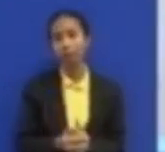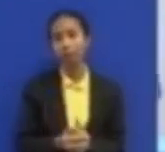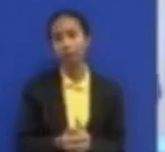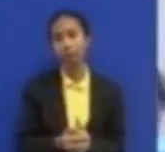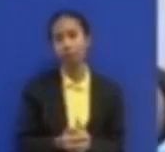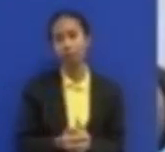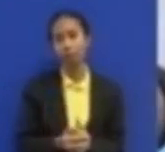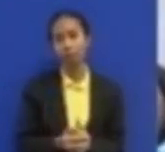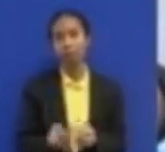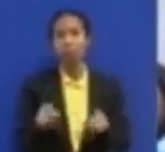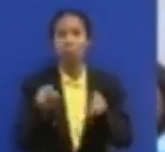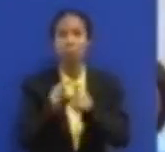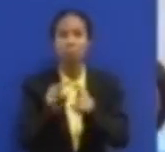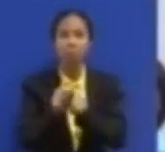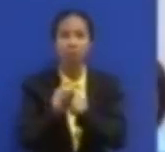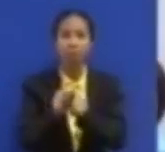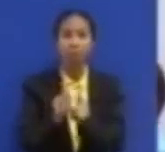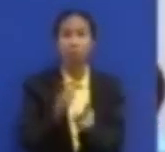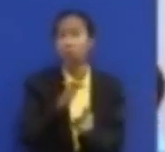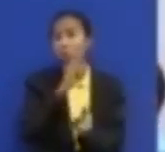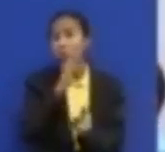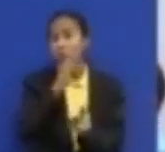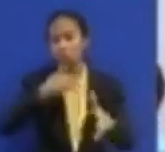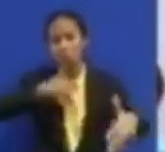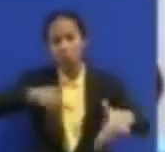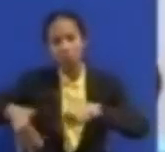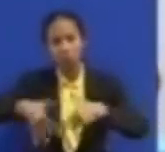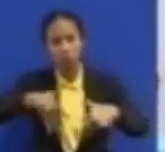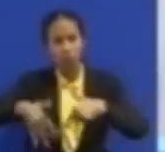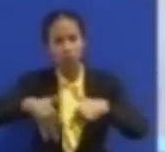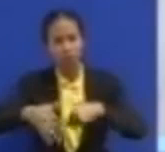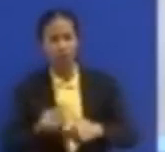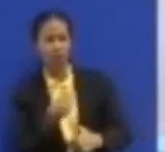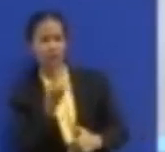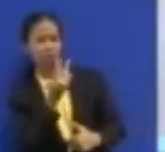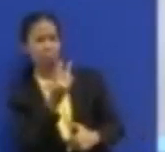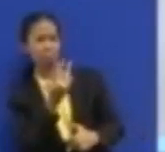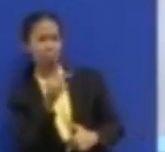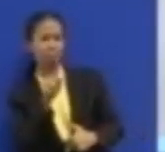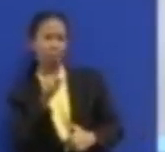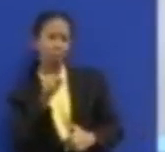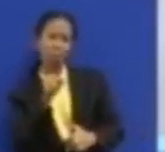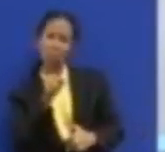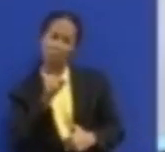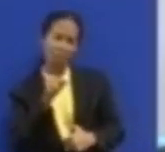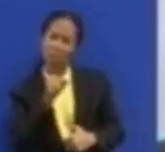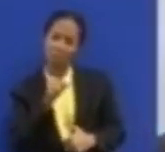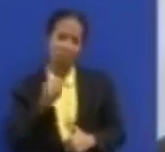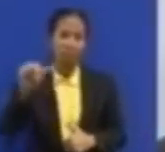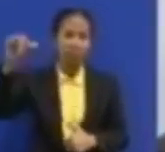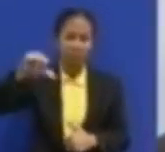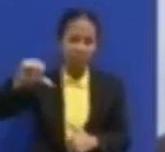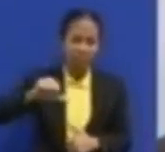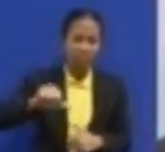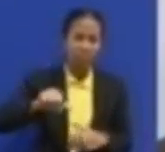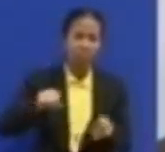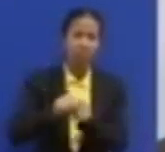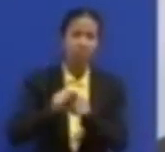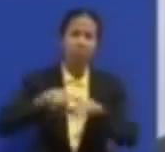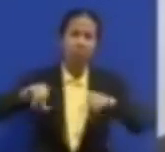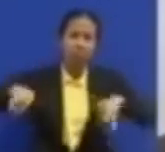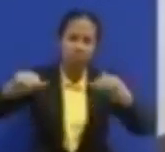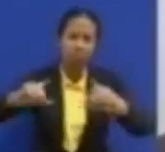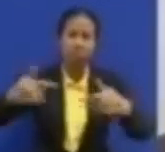างๆออกไปสู่สายตาพี่น้องประชาชนในภาพลักษณ์ที่ไม่ดีเกิดความขัดแย้งกันระหว่าง2ฝ่ายเพราะฉะนั้นผมขอท่านประธ